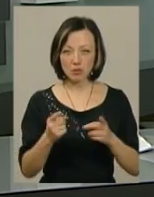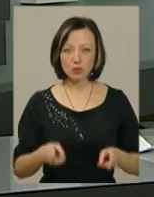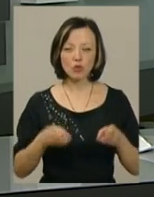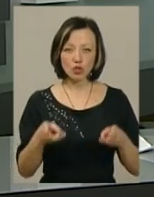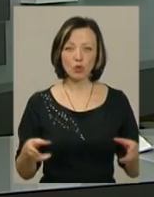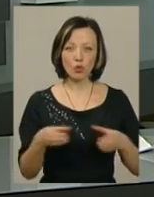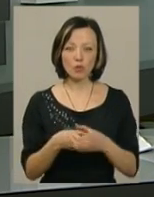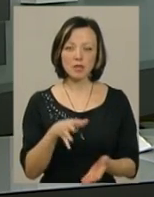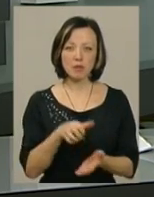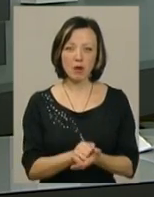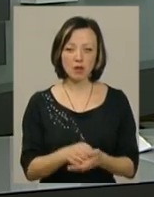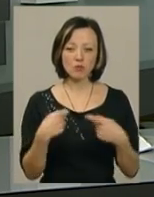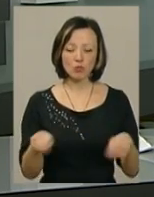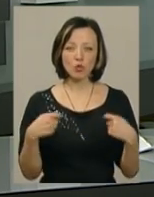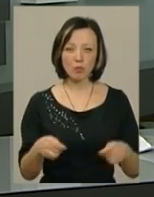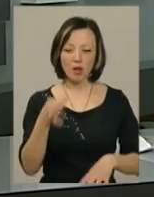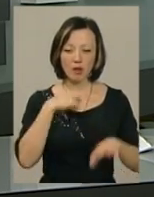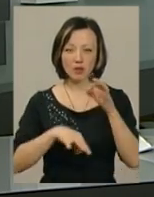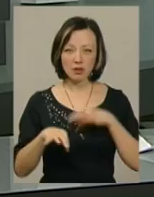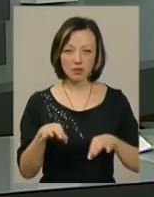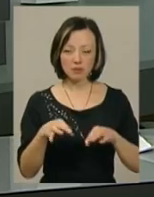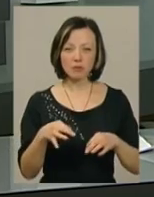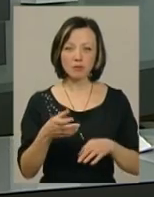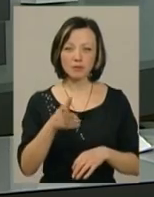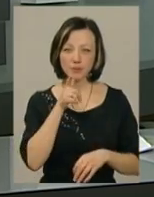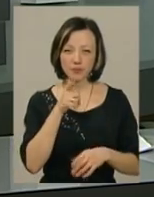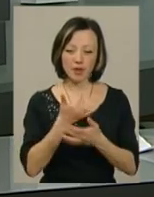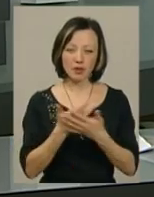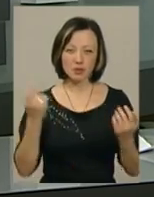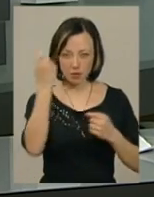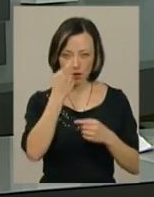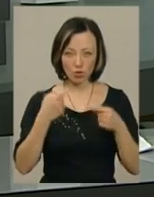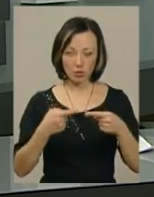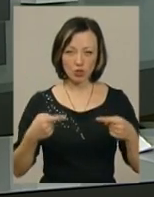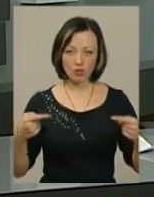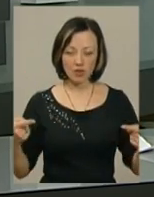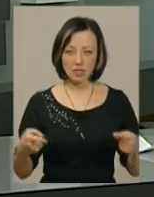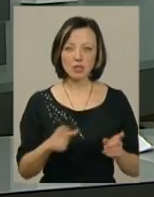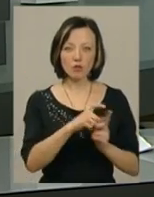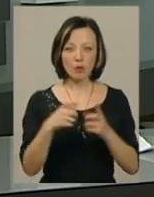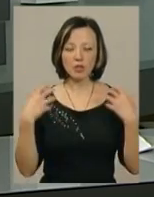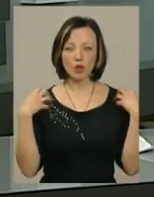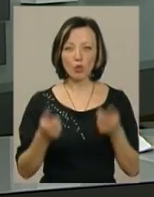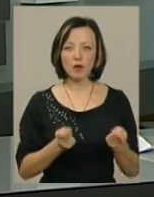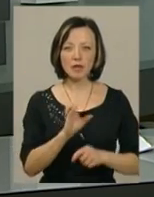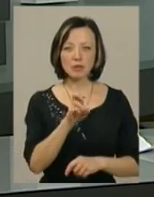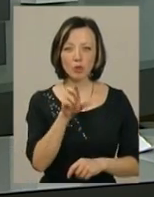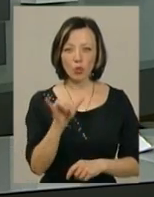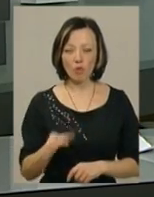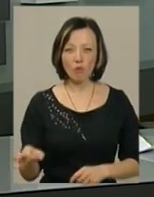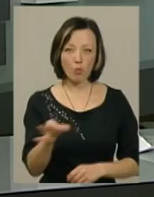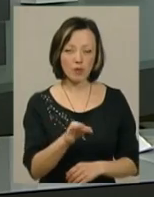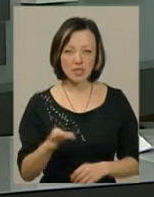злочинної групи, яка займалася збутом амфетаміну, екстазі, марихуани та психотропних речовин. За словами начальника управління СБУ в області